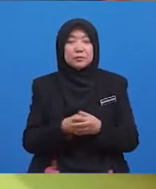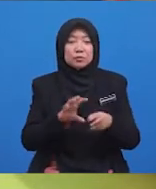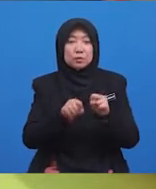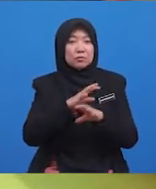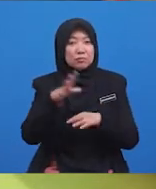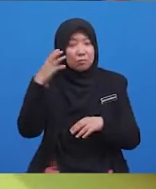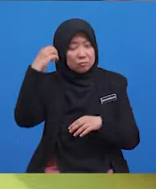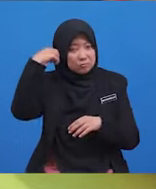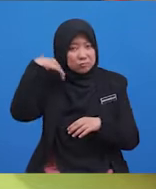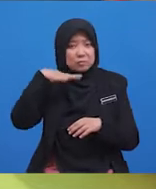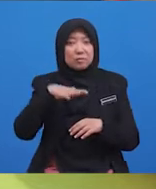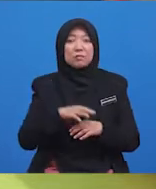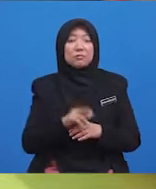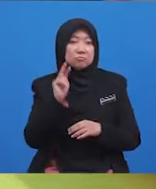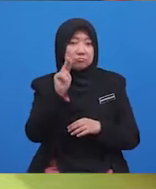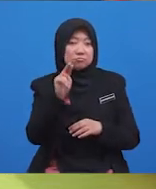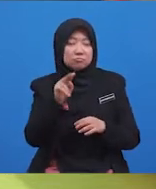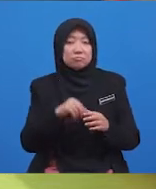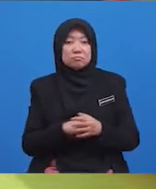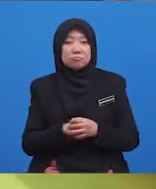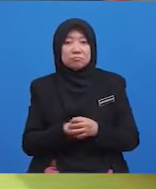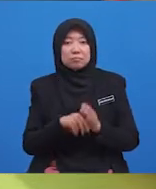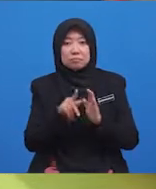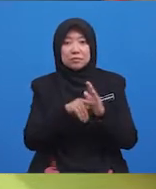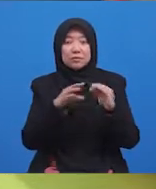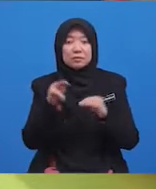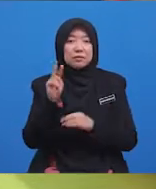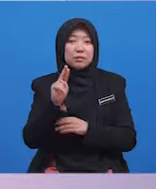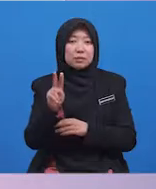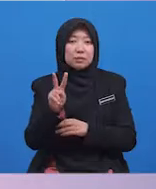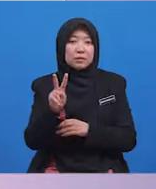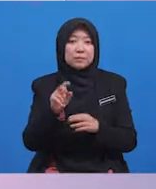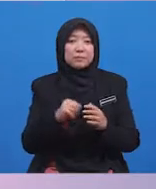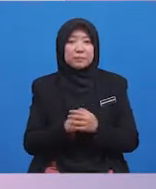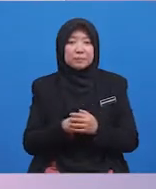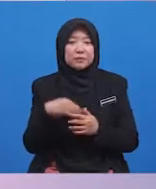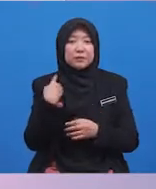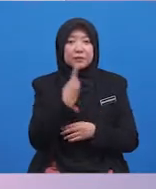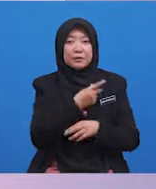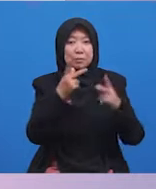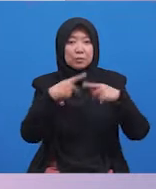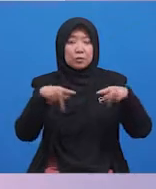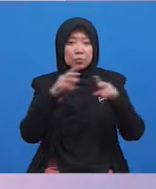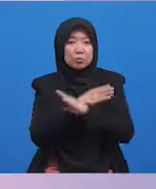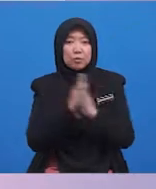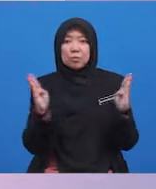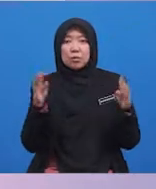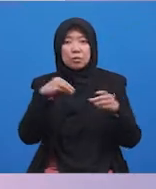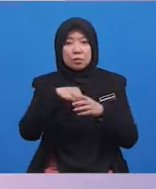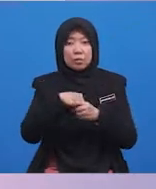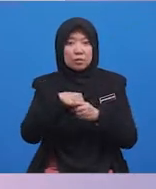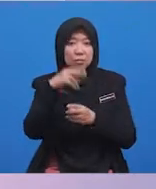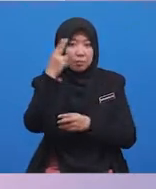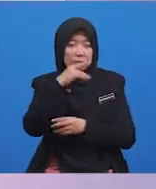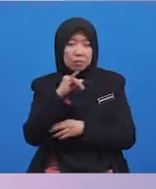menyesal pada kemudian hari. Pengajaran kedua. Kita perlulah tabah dalam